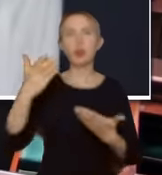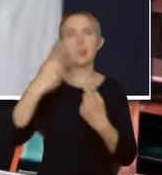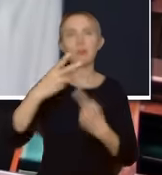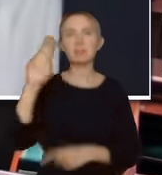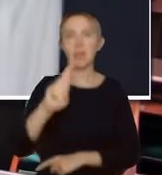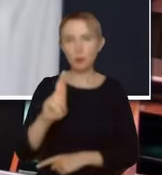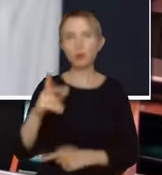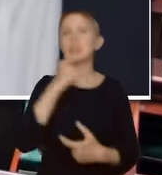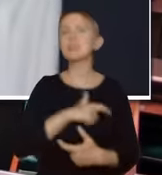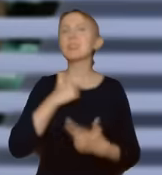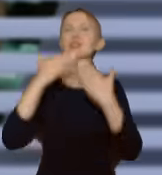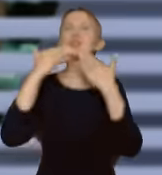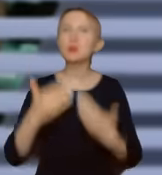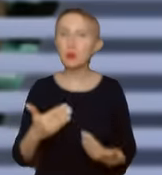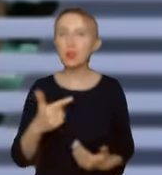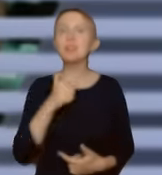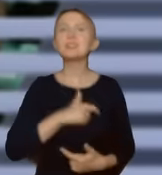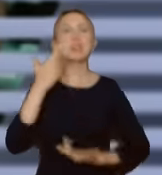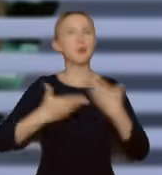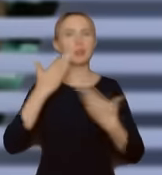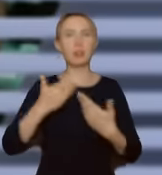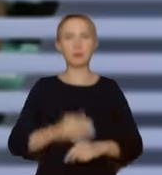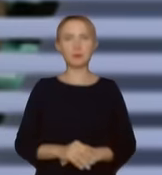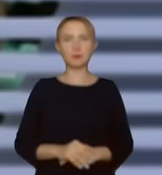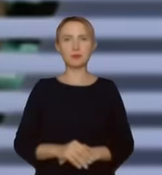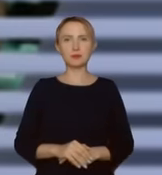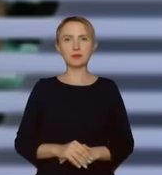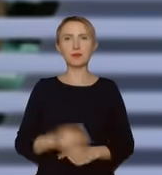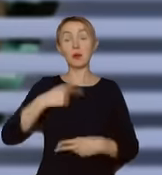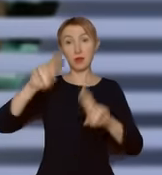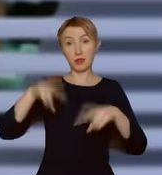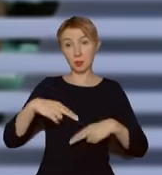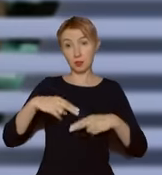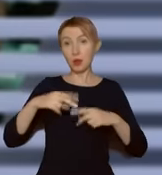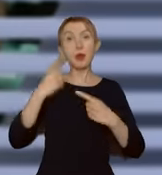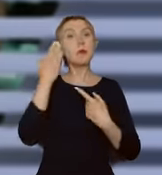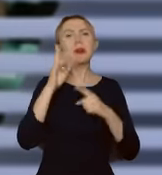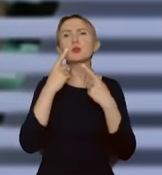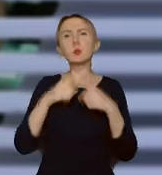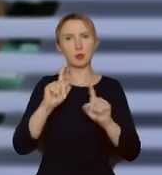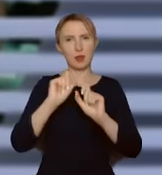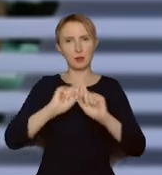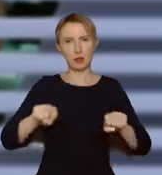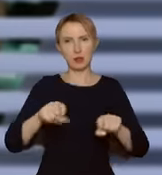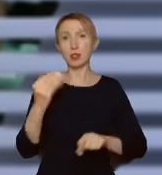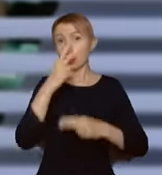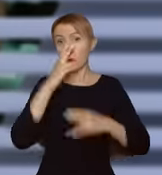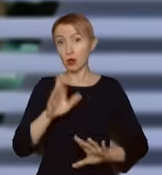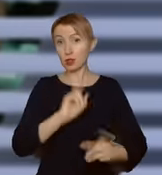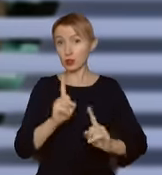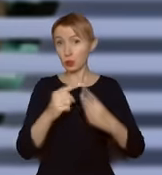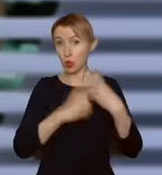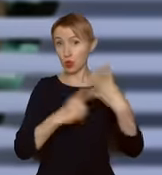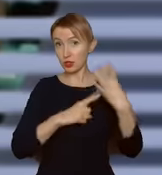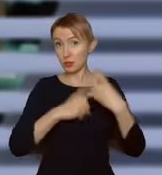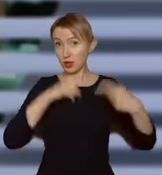Ja serdecznie dziękuję i serdecznie pozdrawiam. A szanowni państwo, my wracamy już po bardzo krótkiej przerwie. Jeszcze może pokażemy szybko licznik, bo